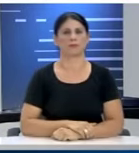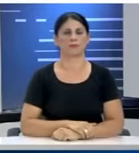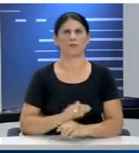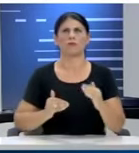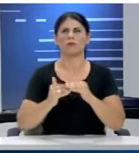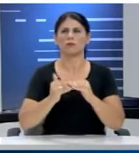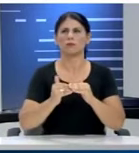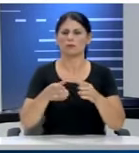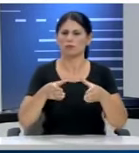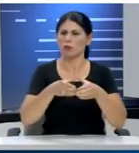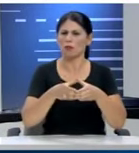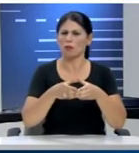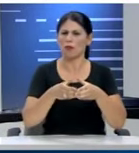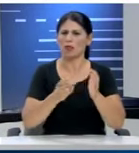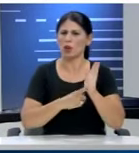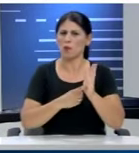ύψους 1,14